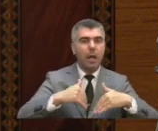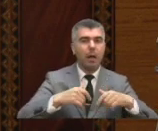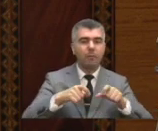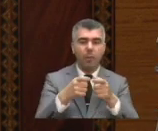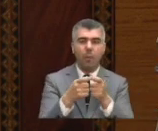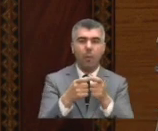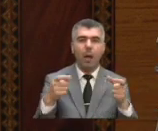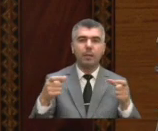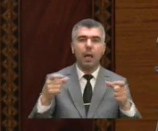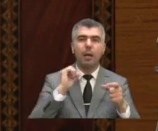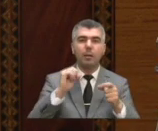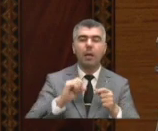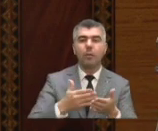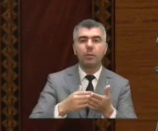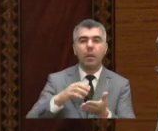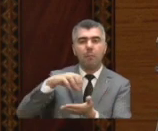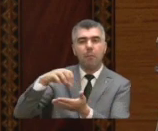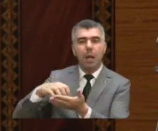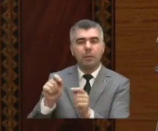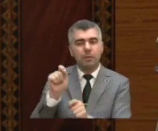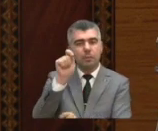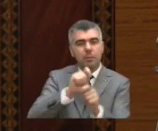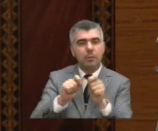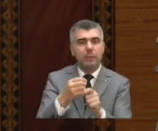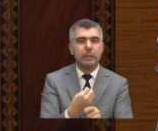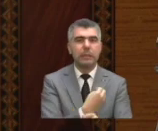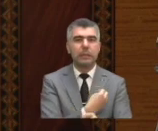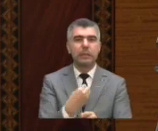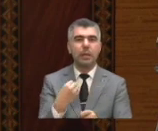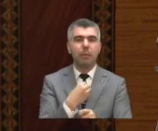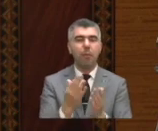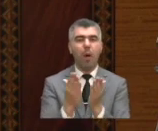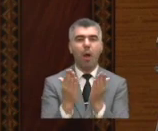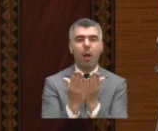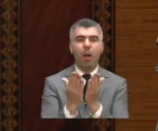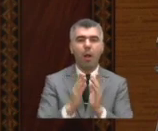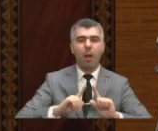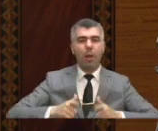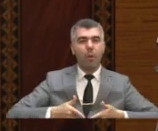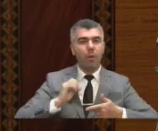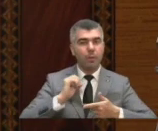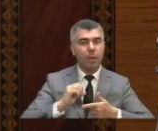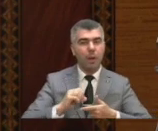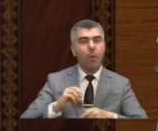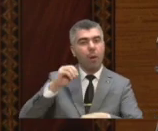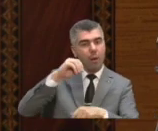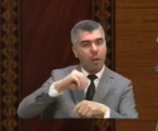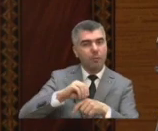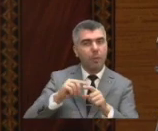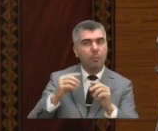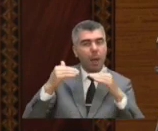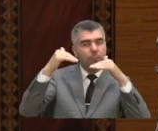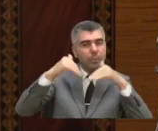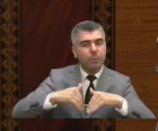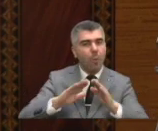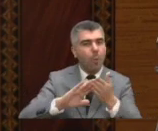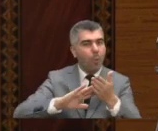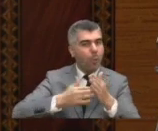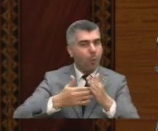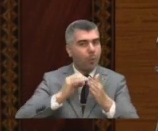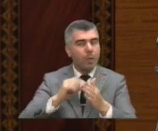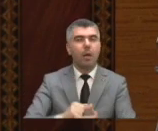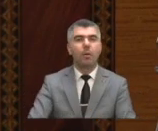الى اعاده تاهيل المراكز الصحيه والمؤسسات تعليميه التي عرفت اضرارا او انهيارا كليا